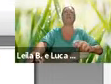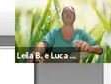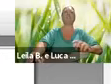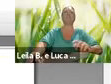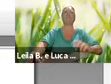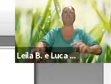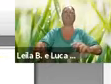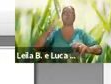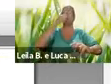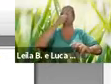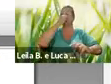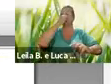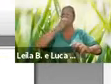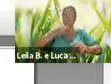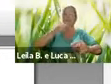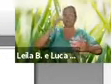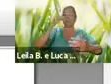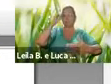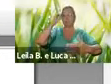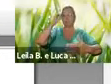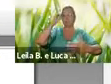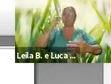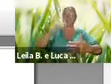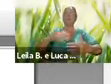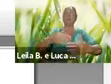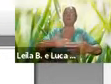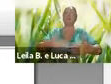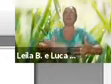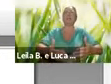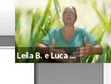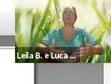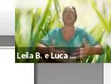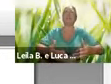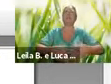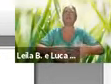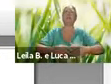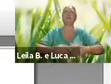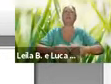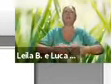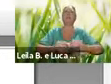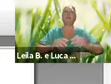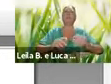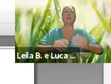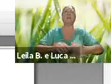scendendo alla posizione di Raul, vuol dire alla posizione do medio incarnato.